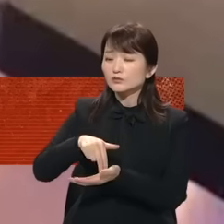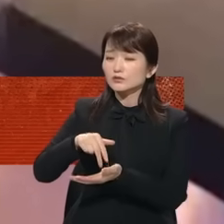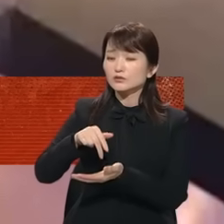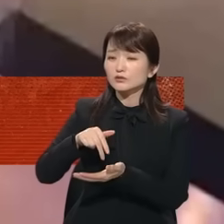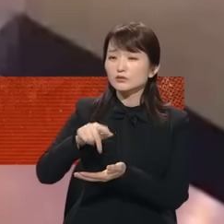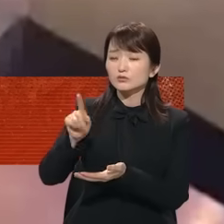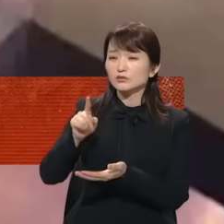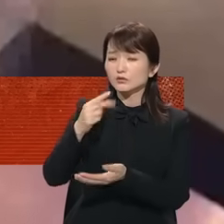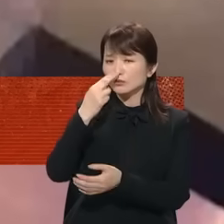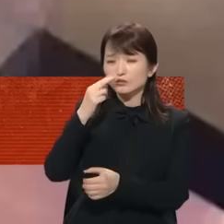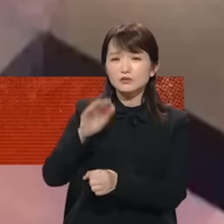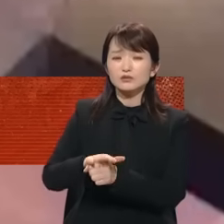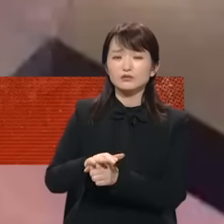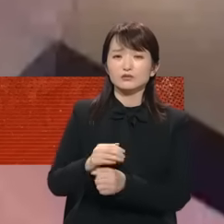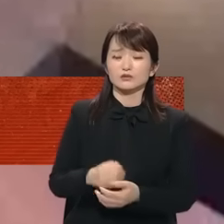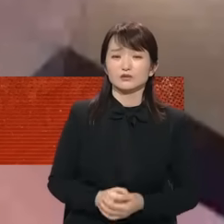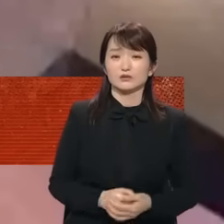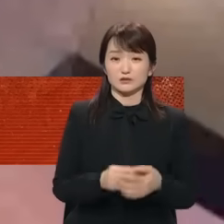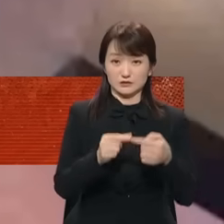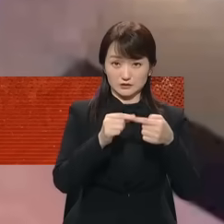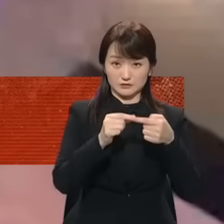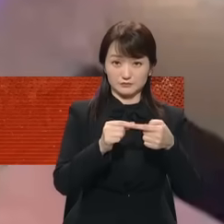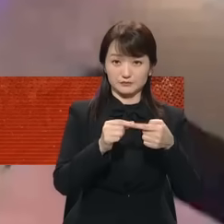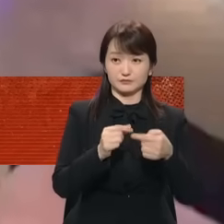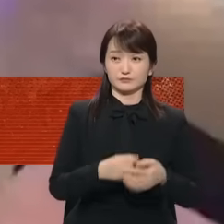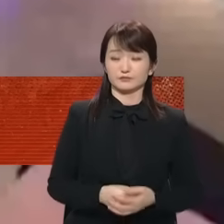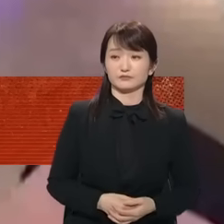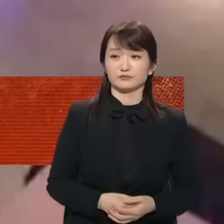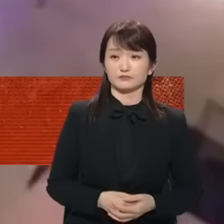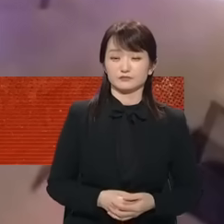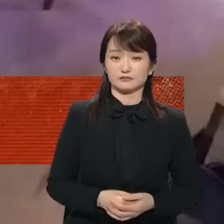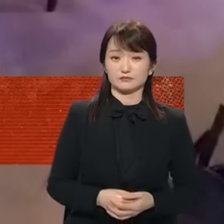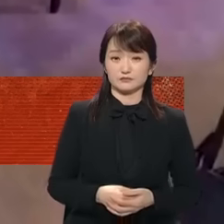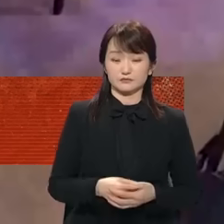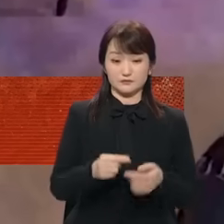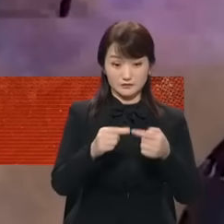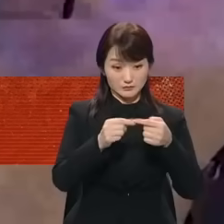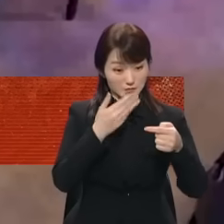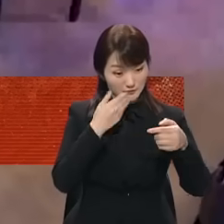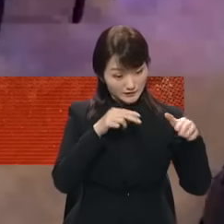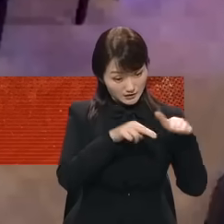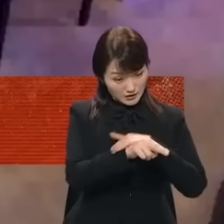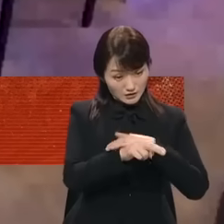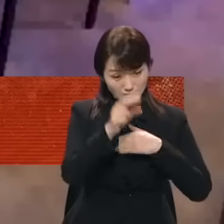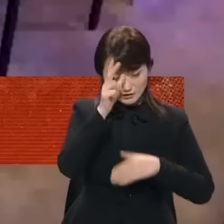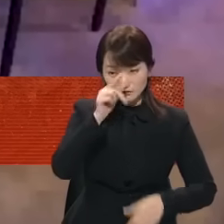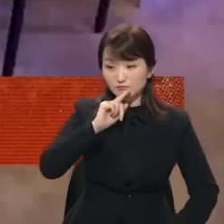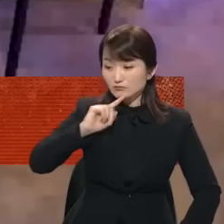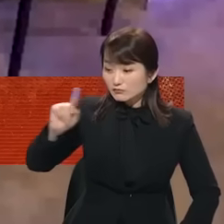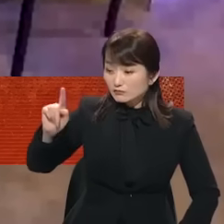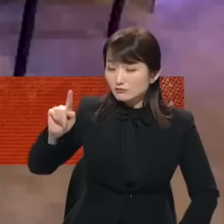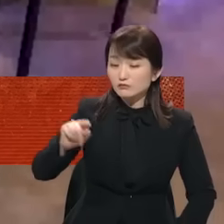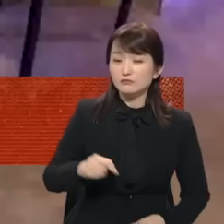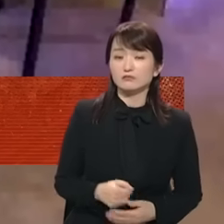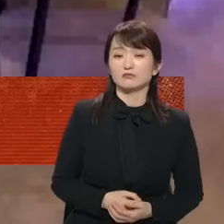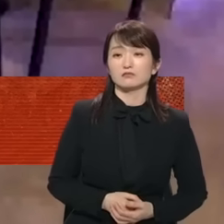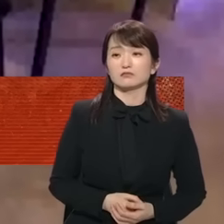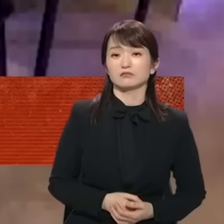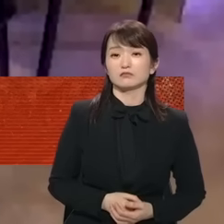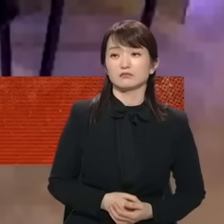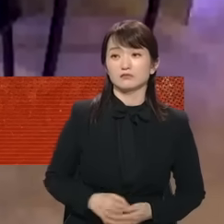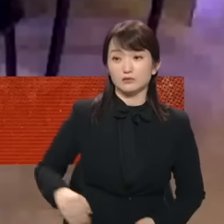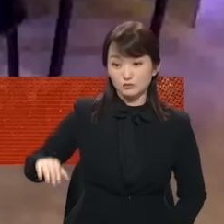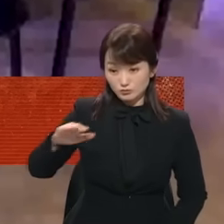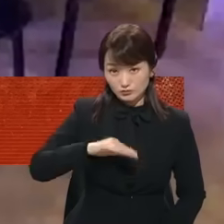이게 사실이라면음 일단 첫 번째 그 첫 번째 먹튀 사건이 났을 때 경찰에 신고를 했는데 저 지금 저희가